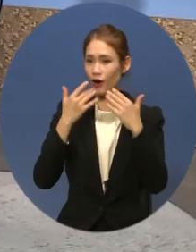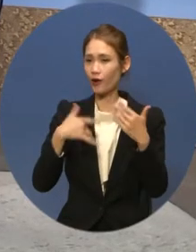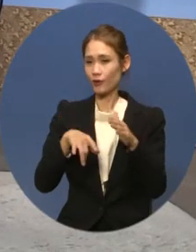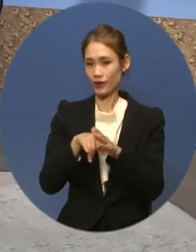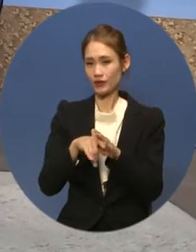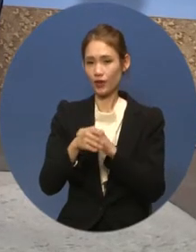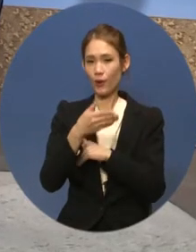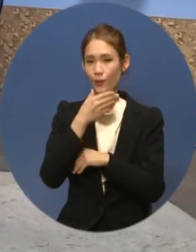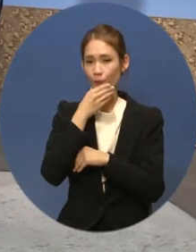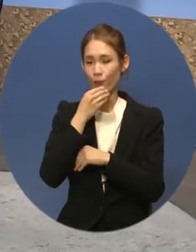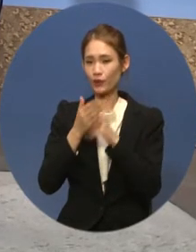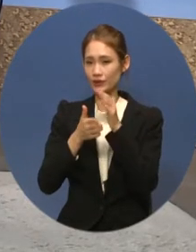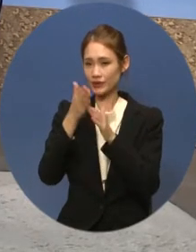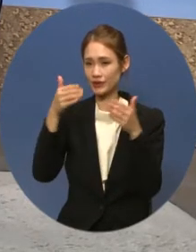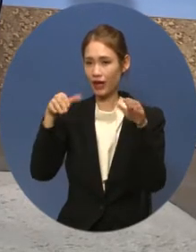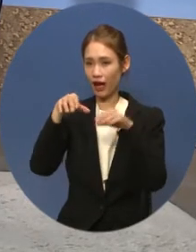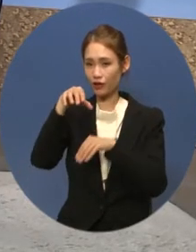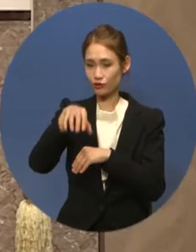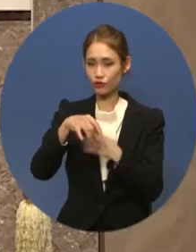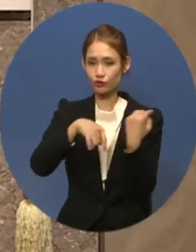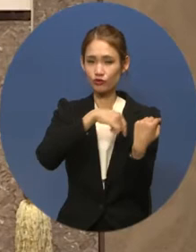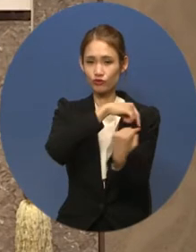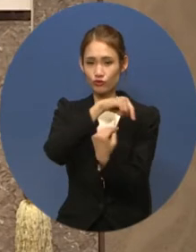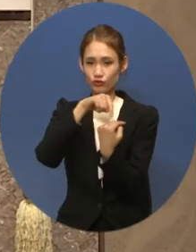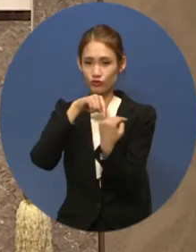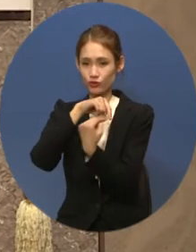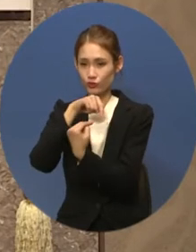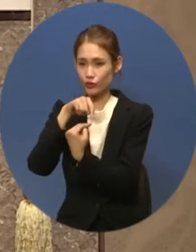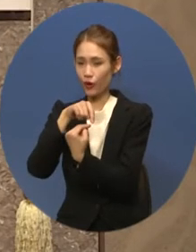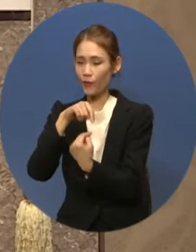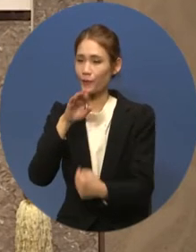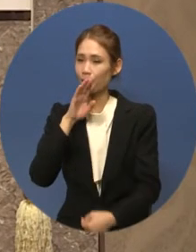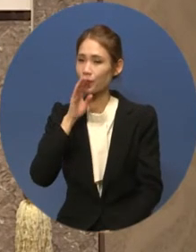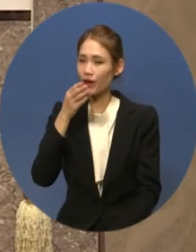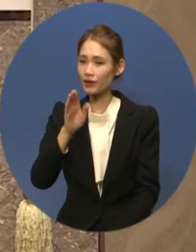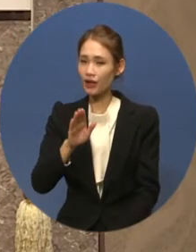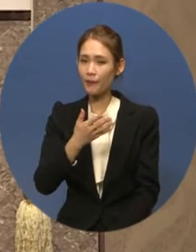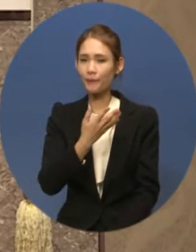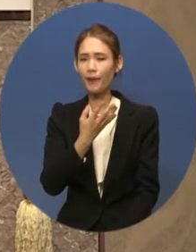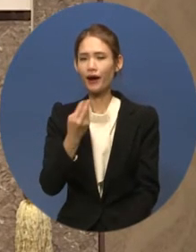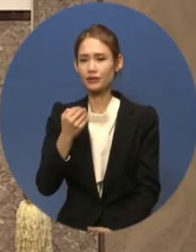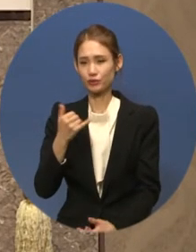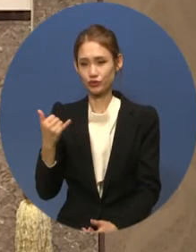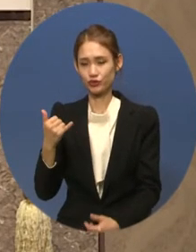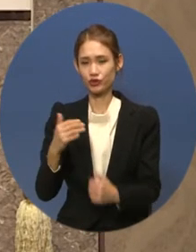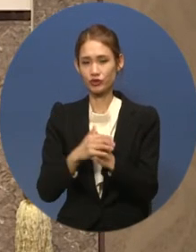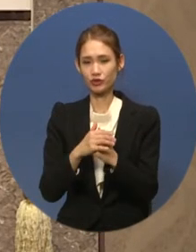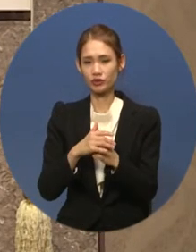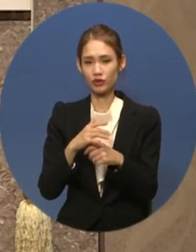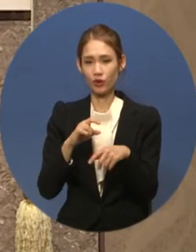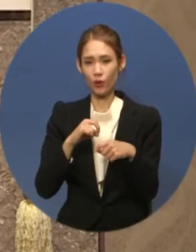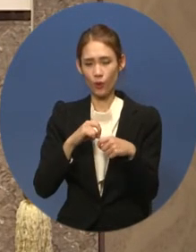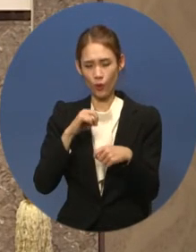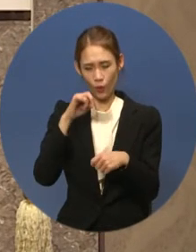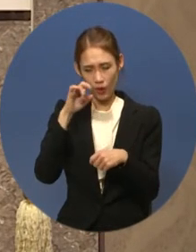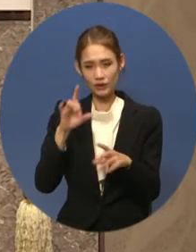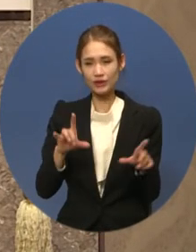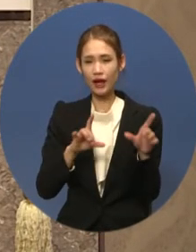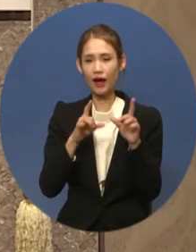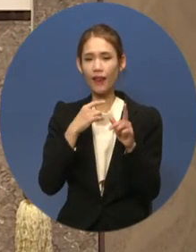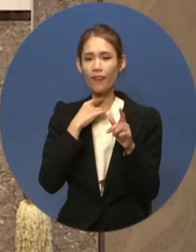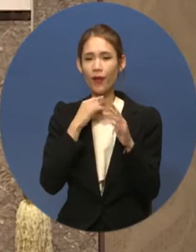복지 타운 같은 경우도 운영을 하고 있지만 많은 국가의 공자 분들께서는 자신들이 오래도록 살아왔던 마을에서